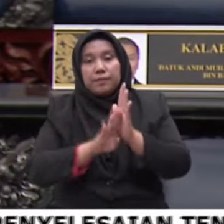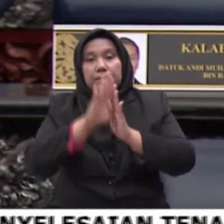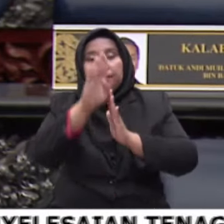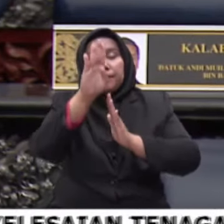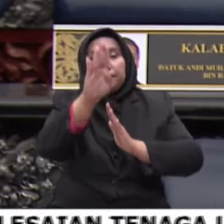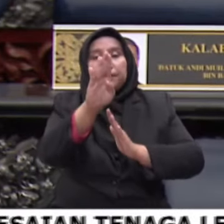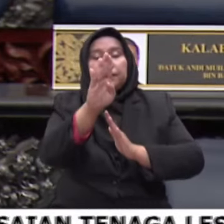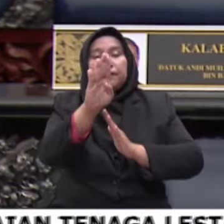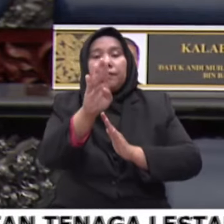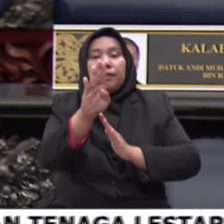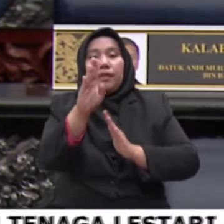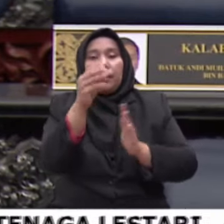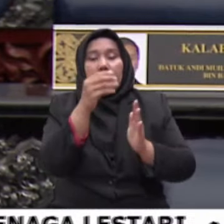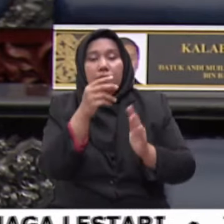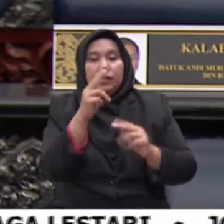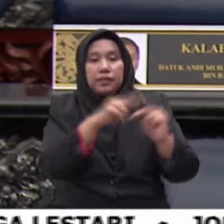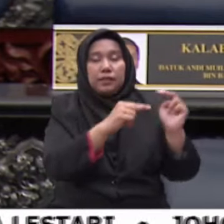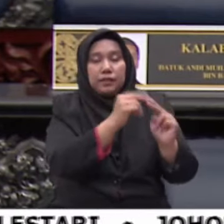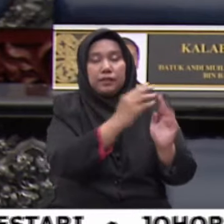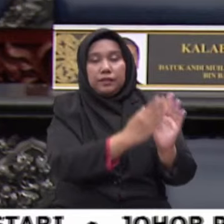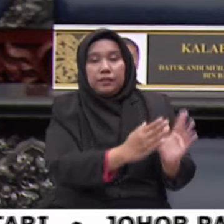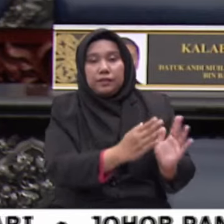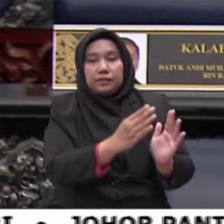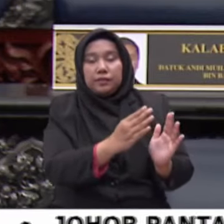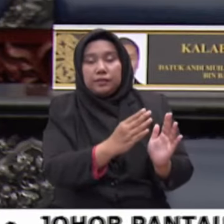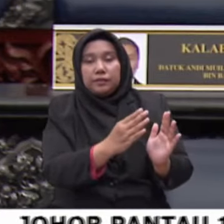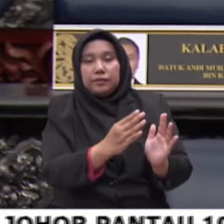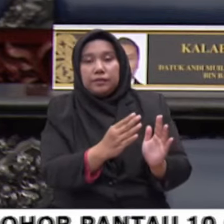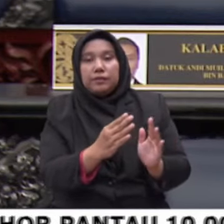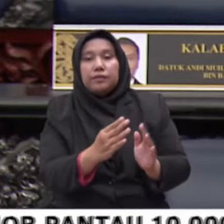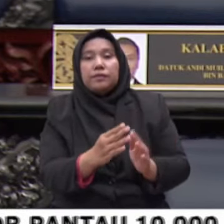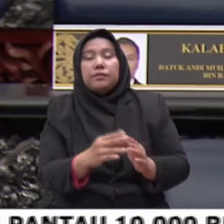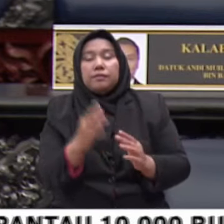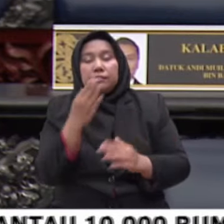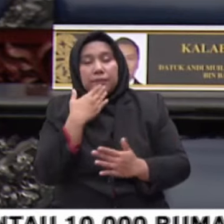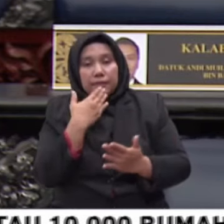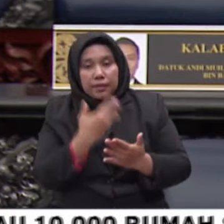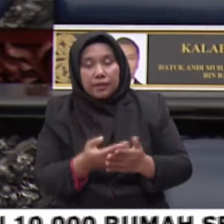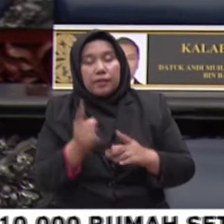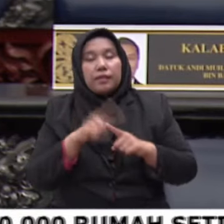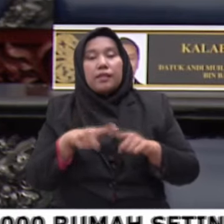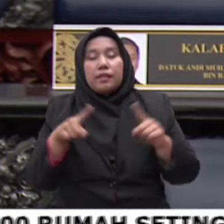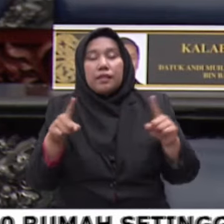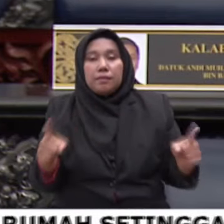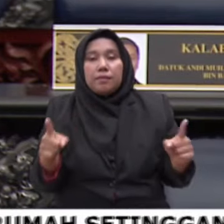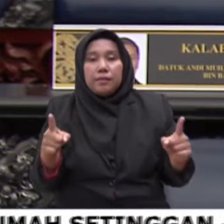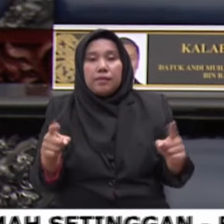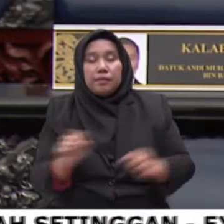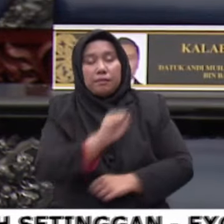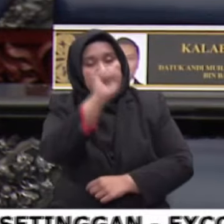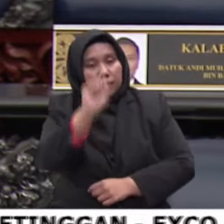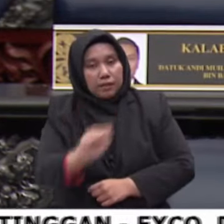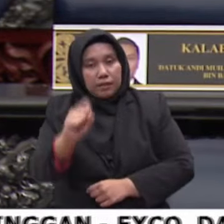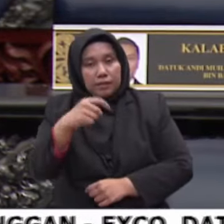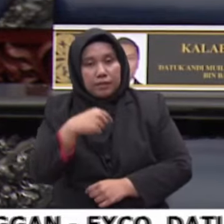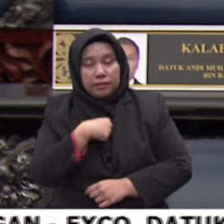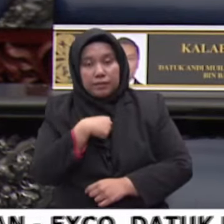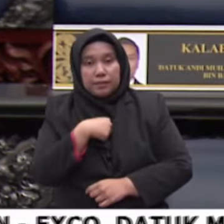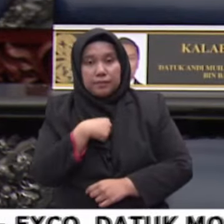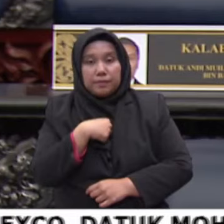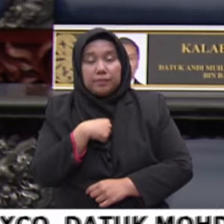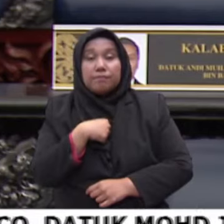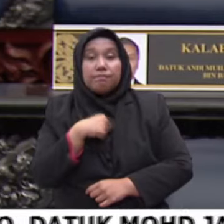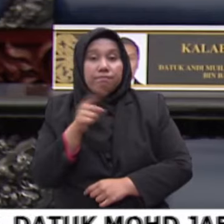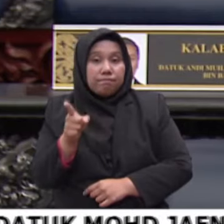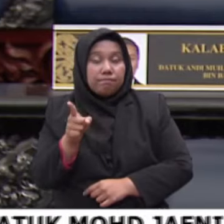kapasiti kontraktor. Saya menyambut baik terhadap peruntukan ini. Namun begitu, apa yang menjadi persoalan saya, adakah ia yang